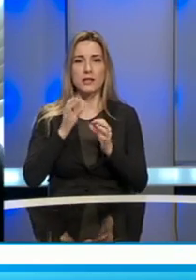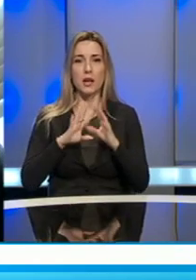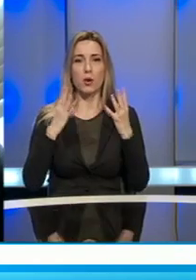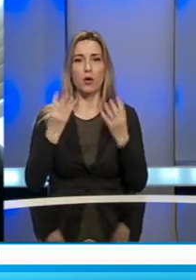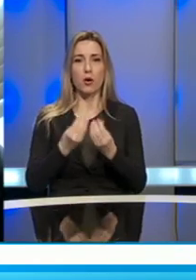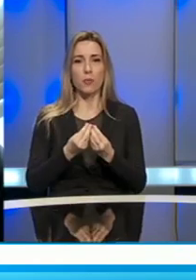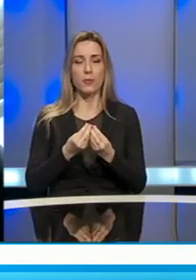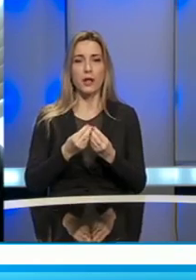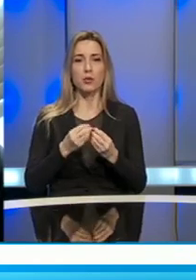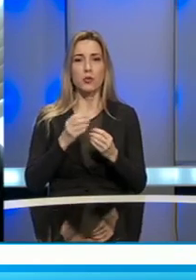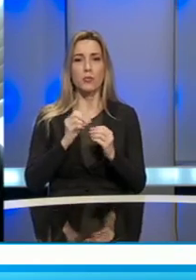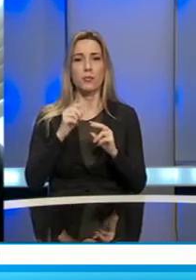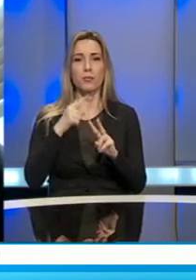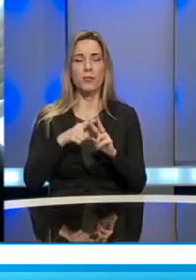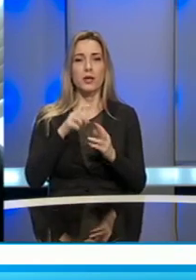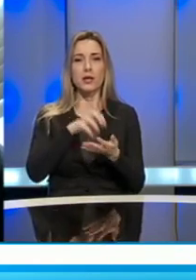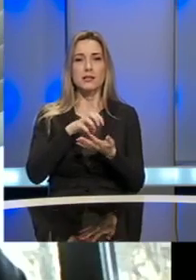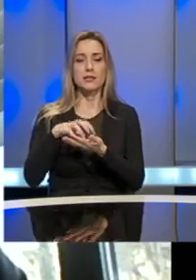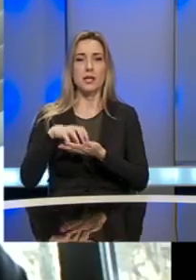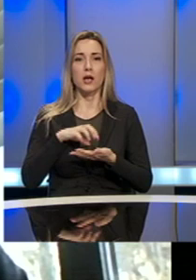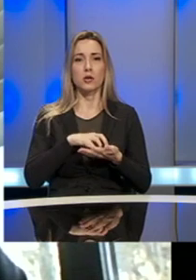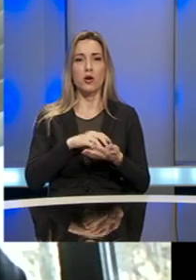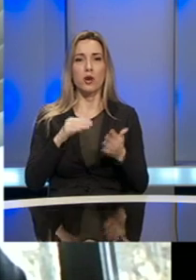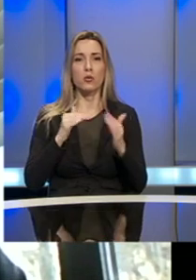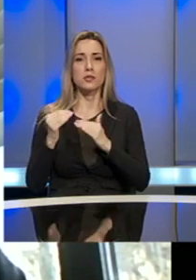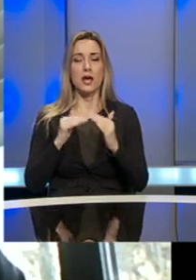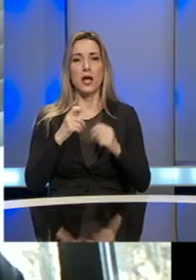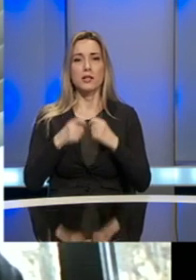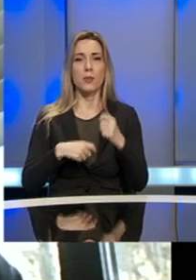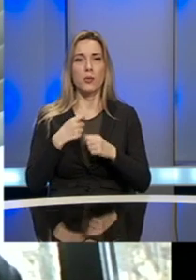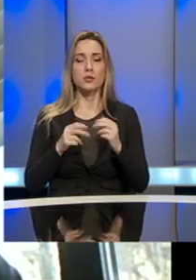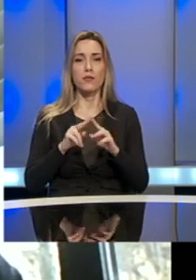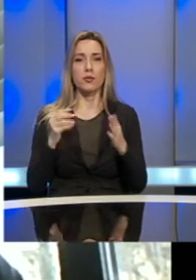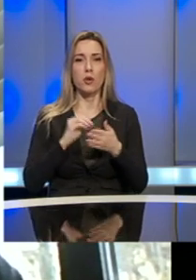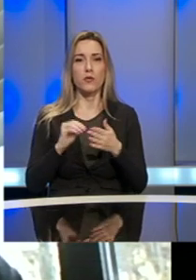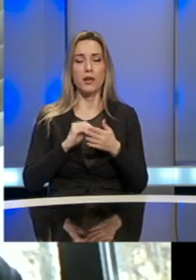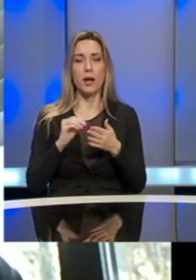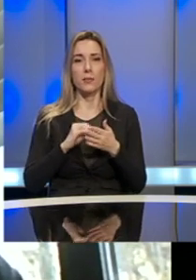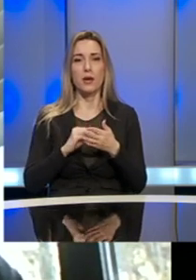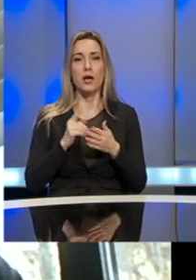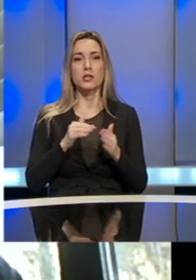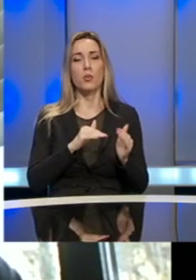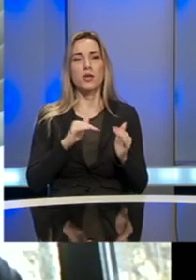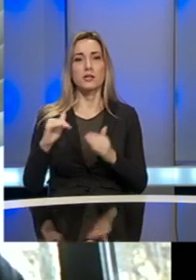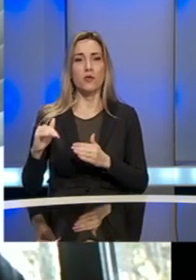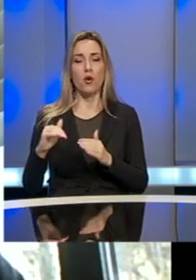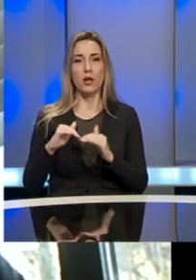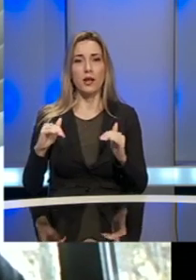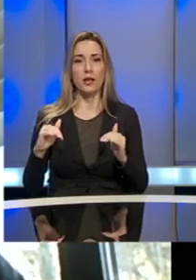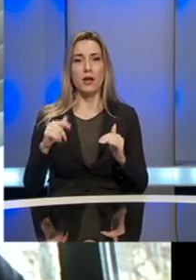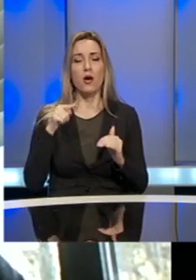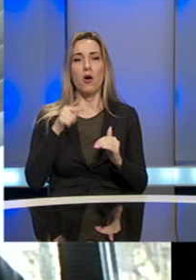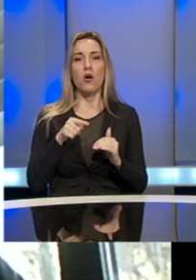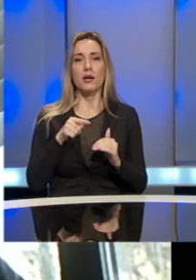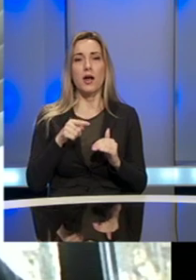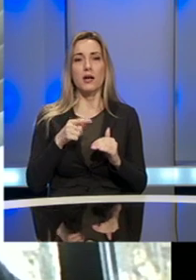BH privredu, analiziramo sektore i u suradnji sa poslovnim novinama smo izdvojili onaj,